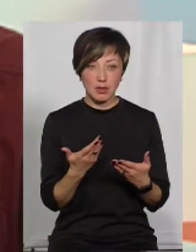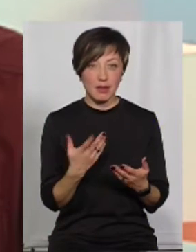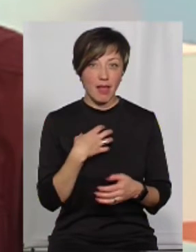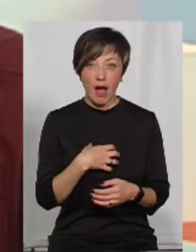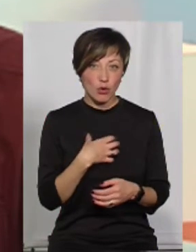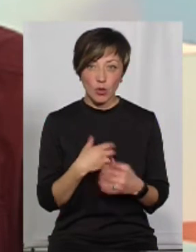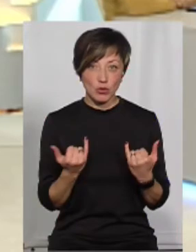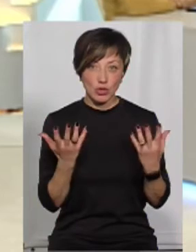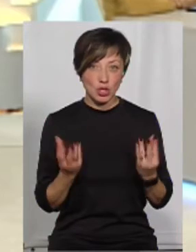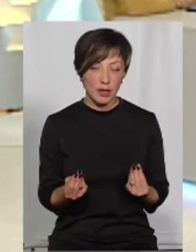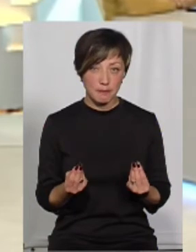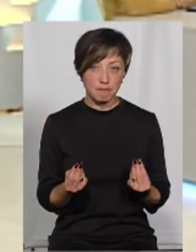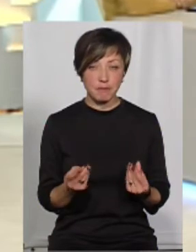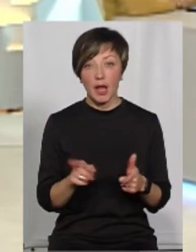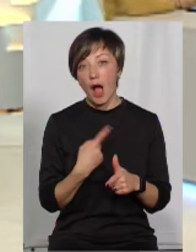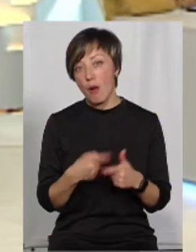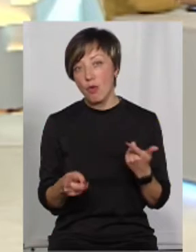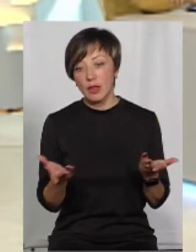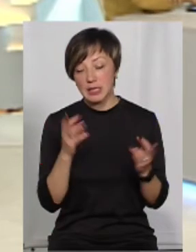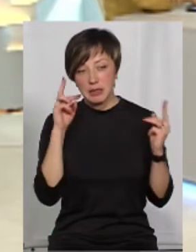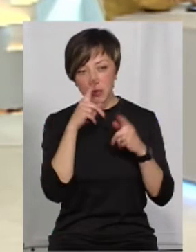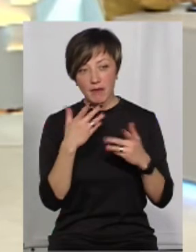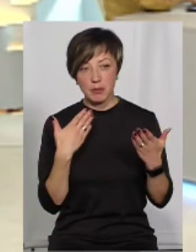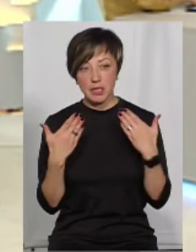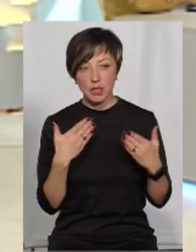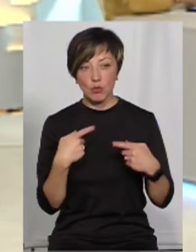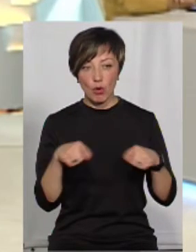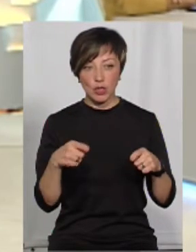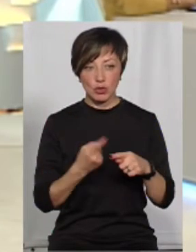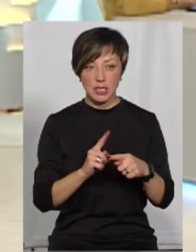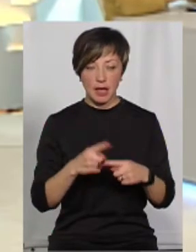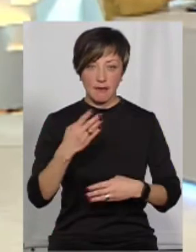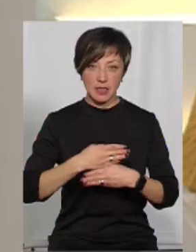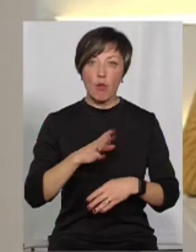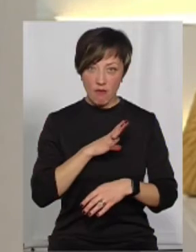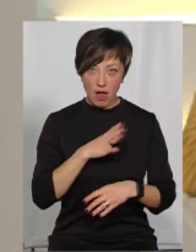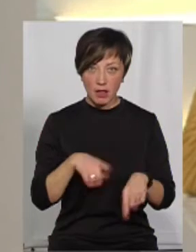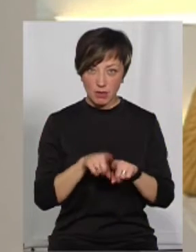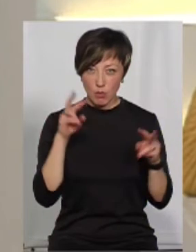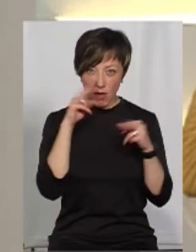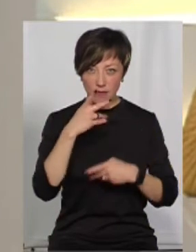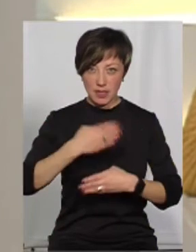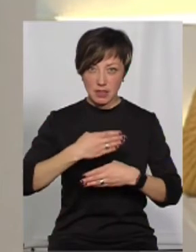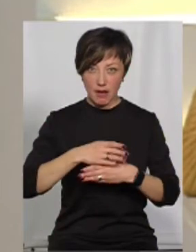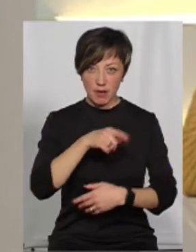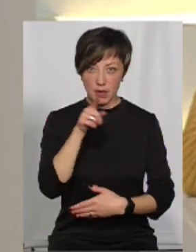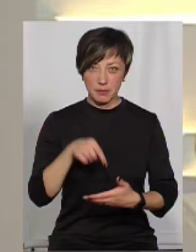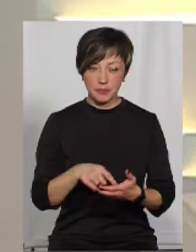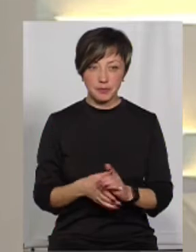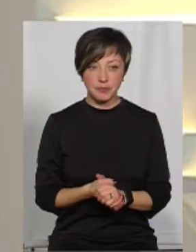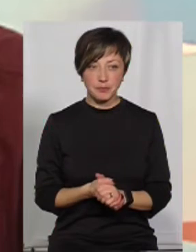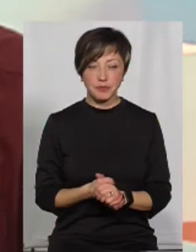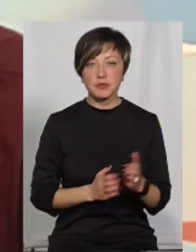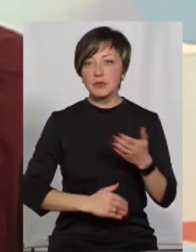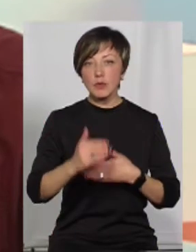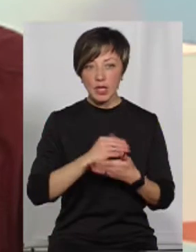не актуальна на сьогоднішній день, або десь неправильний підхід до продажу цієї вистави. А бувало таке, що помилялися виставами? Ну, от за